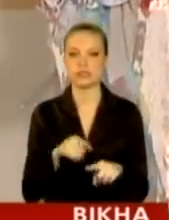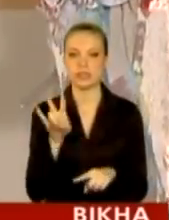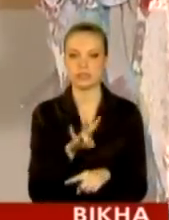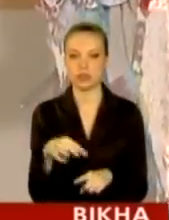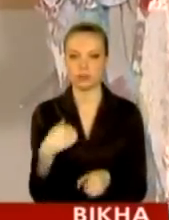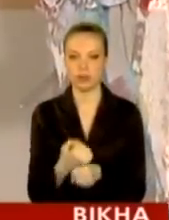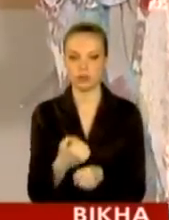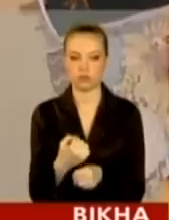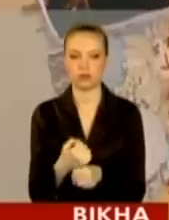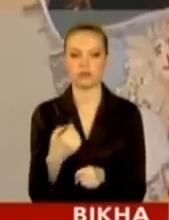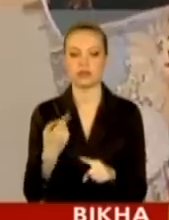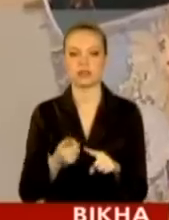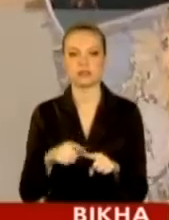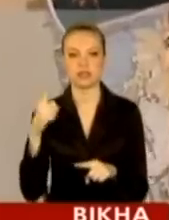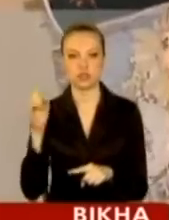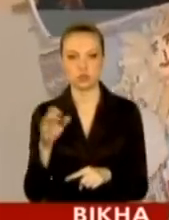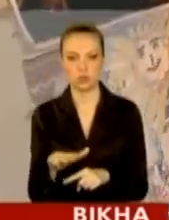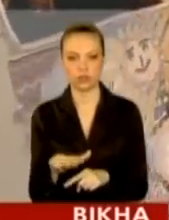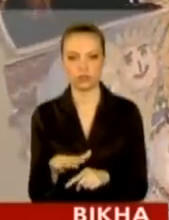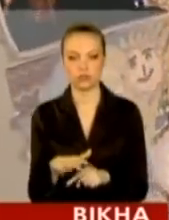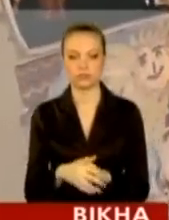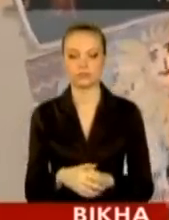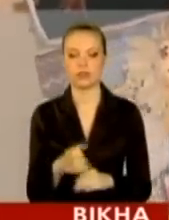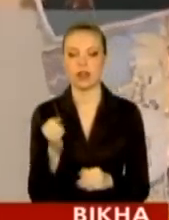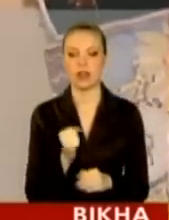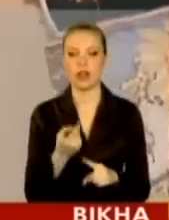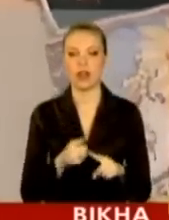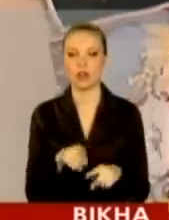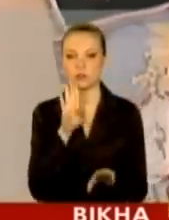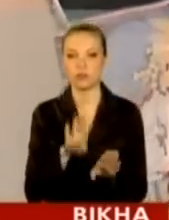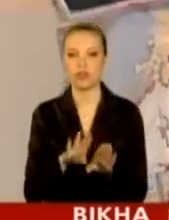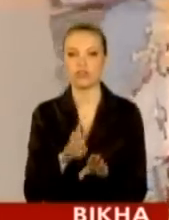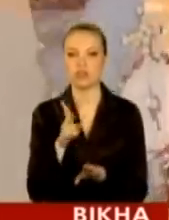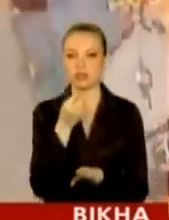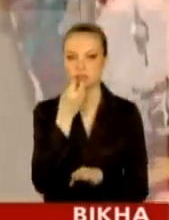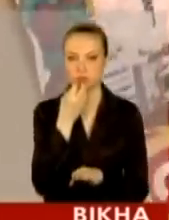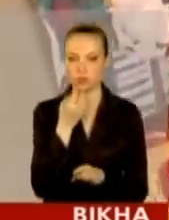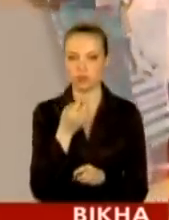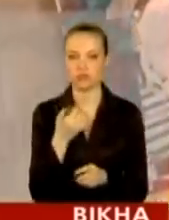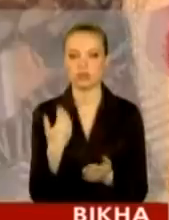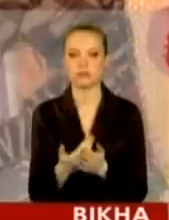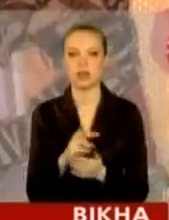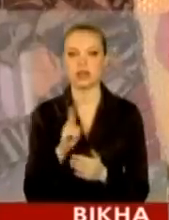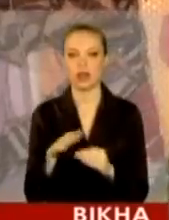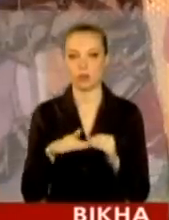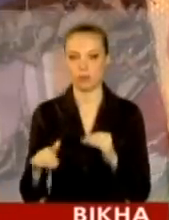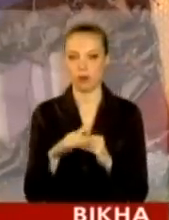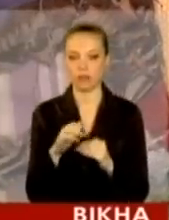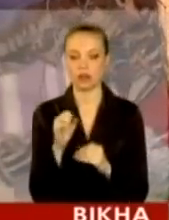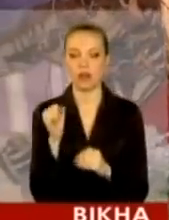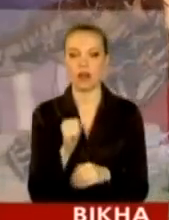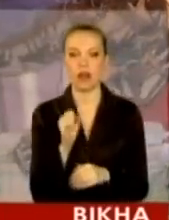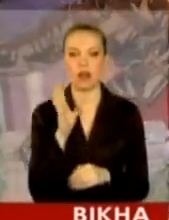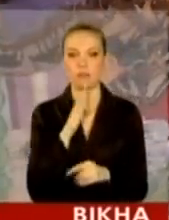зробив, от тут сонечко, от тут наче так, як цвіточки, наче якась як полянка. А мама –